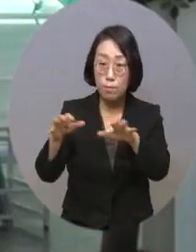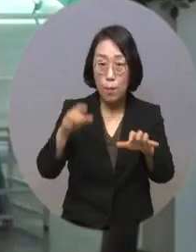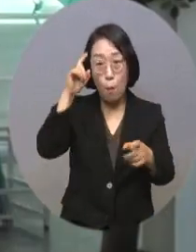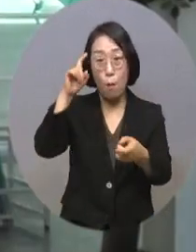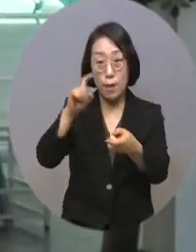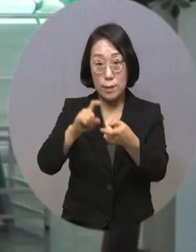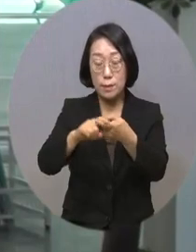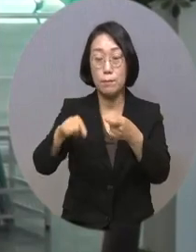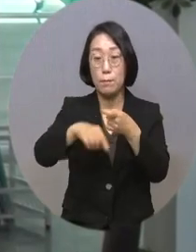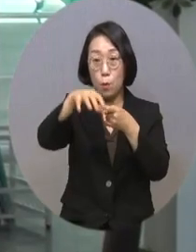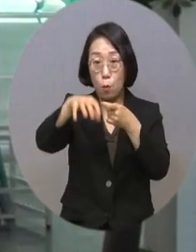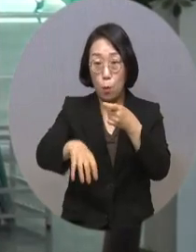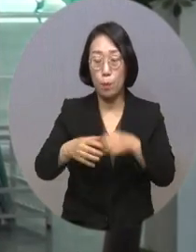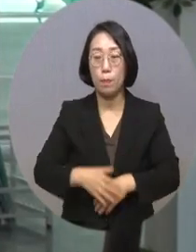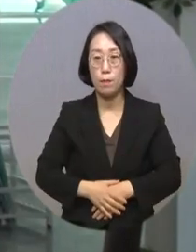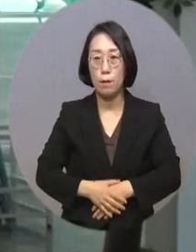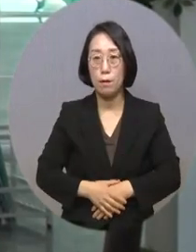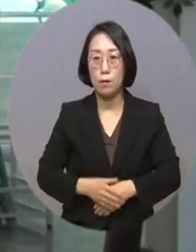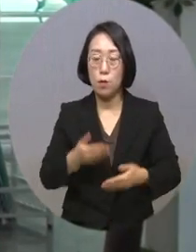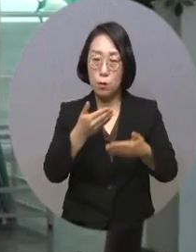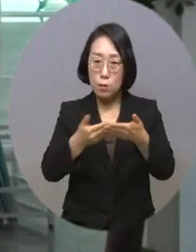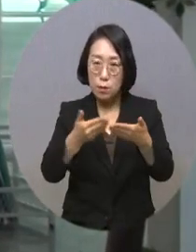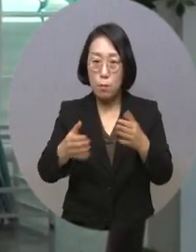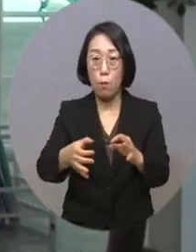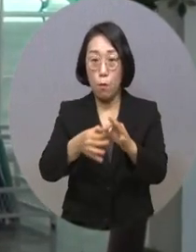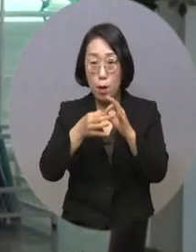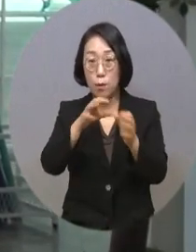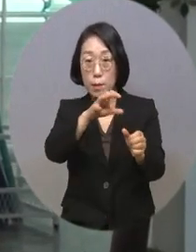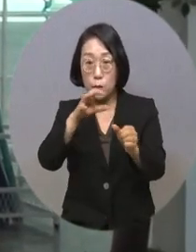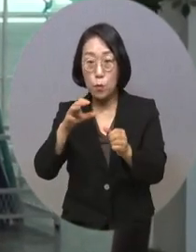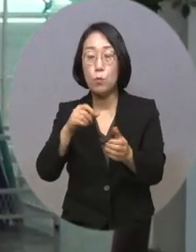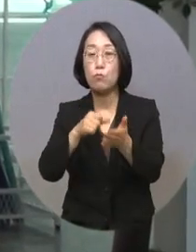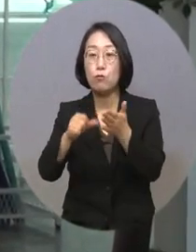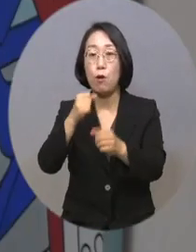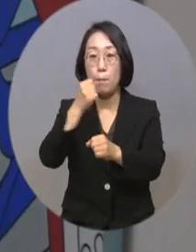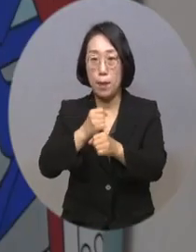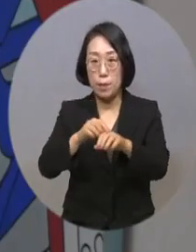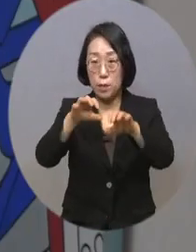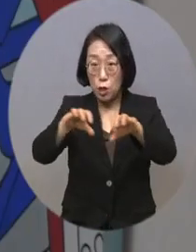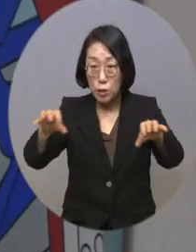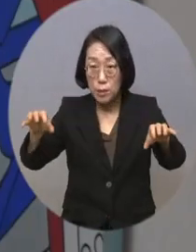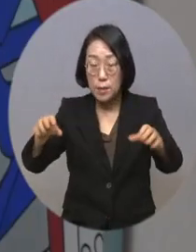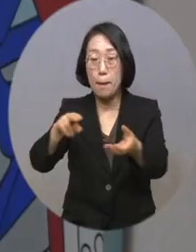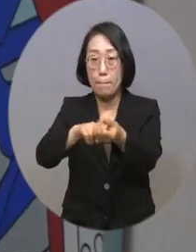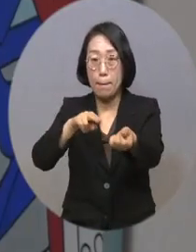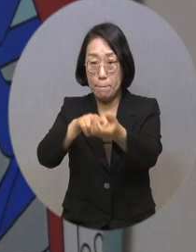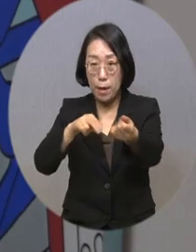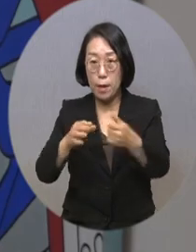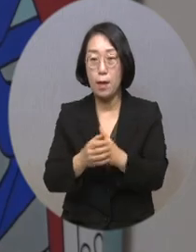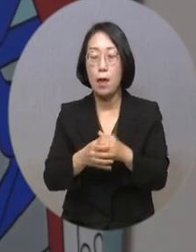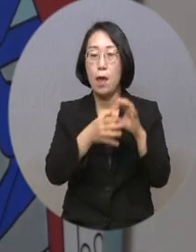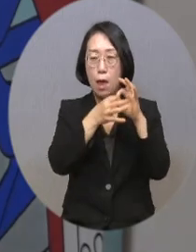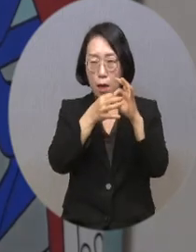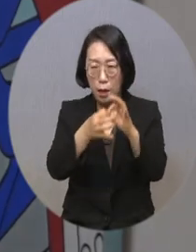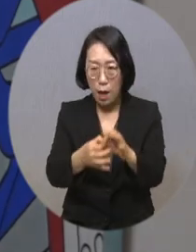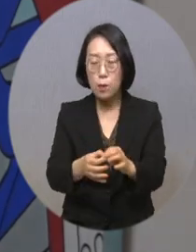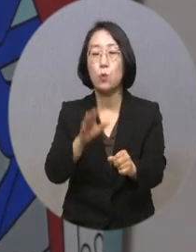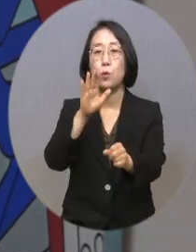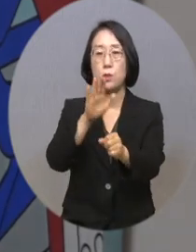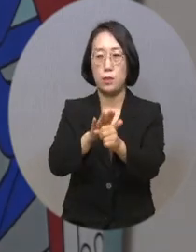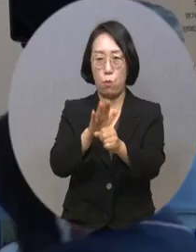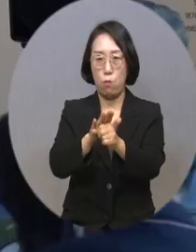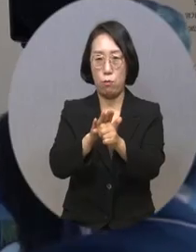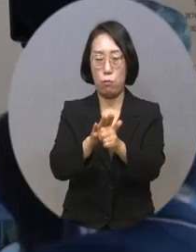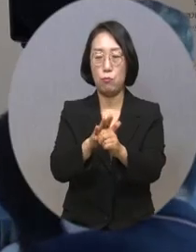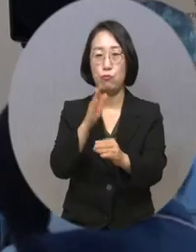소속 작가들의 작품을 활용한 굿즈를 생산, 전시 판매하며 작가들의 작품 활동을 적극 지원하고